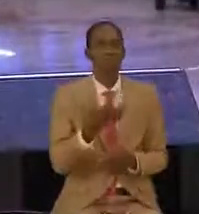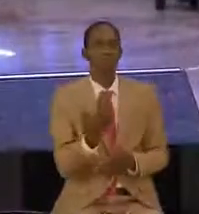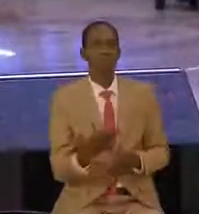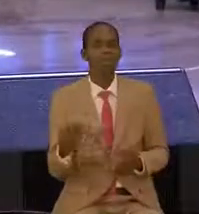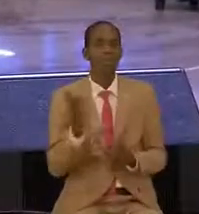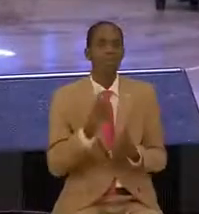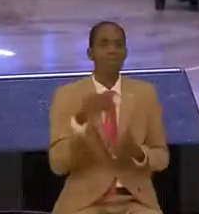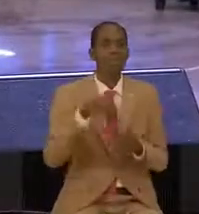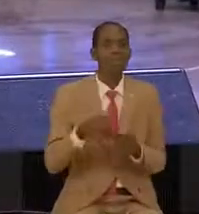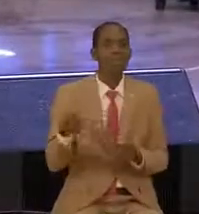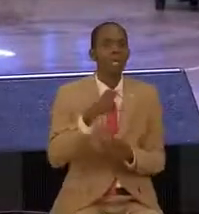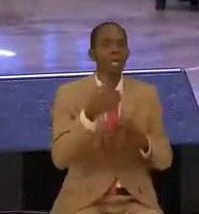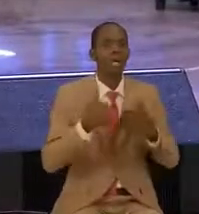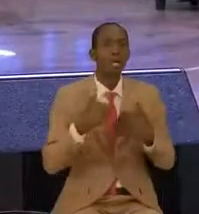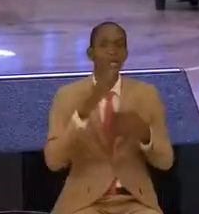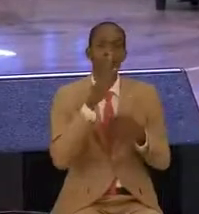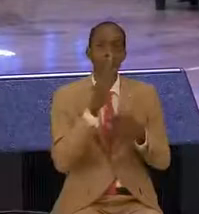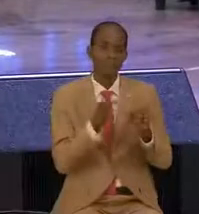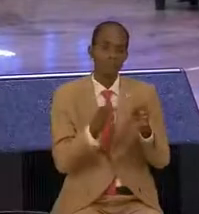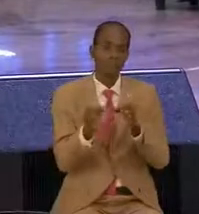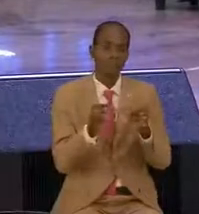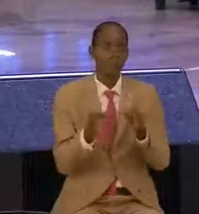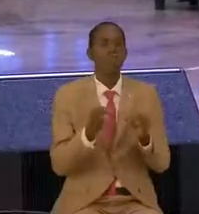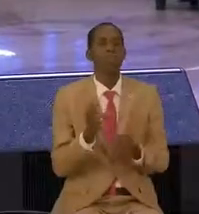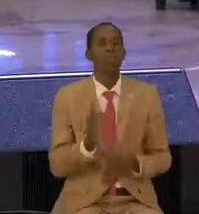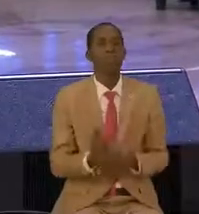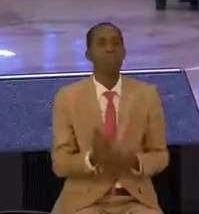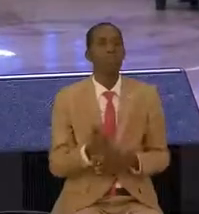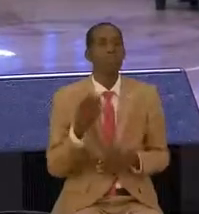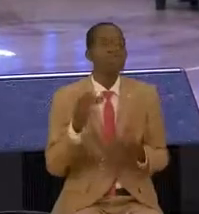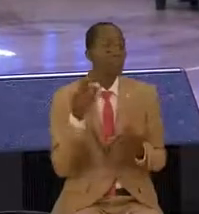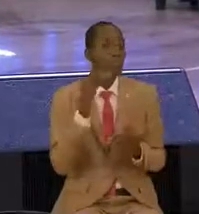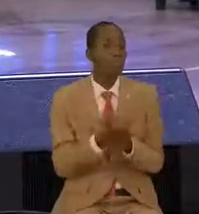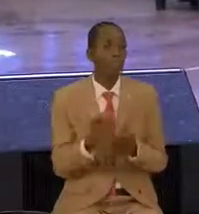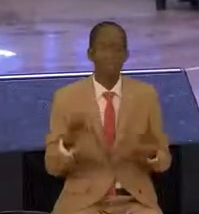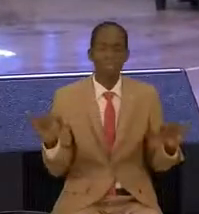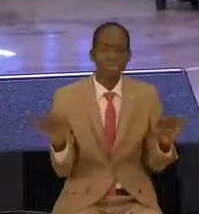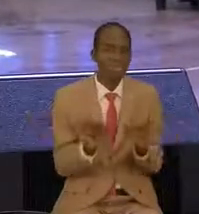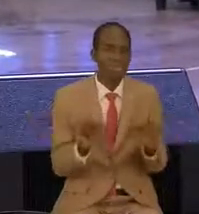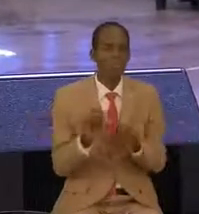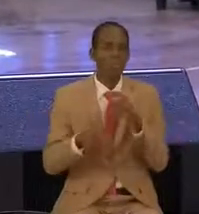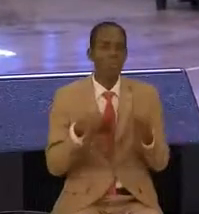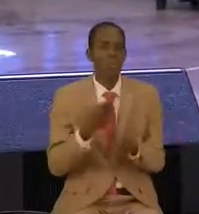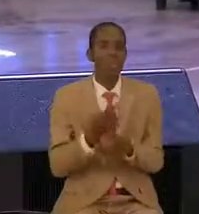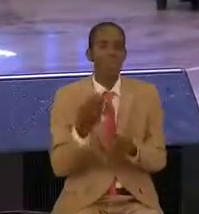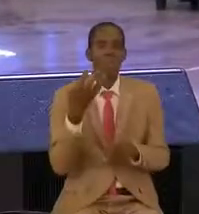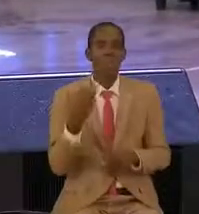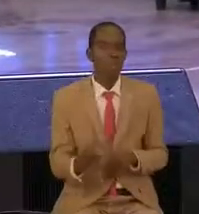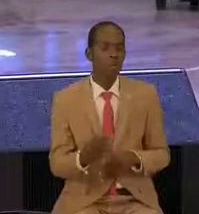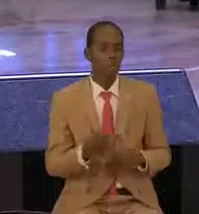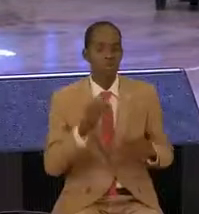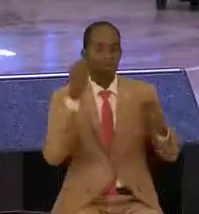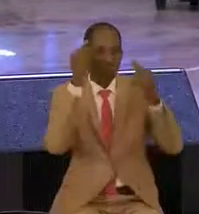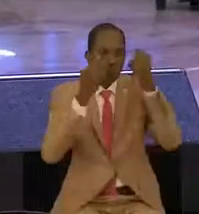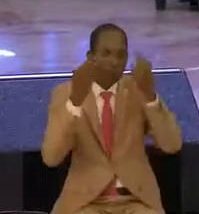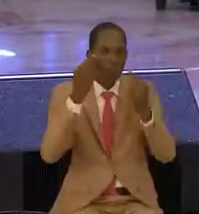afin que tu reconnaisses la certitude des enseignements que tu as reçus, le même souci, la même